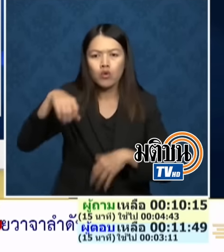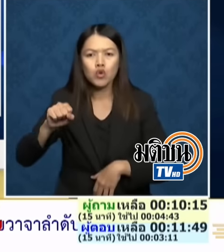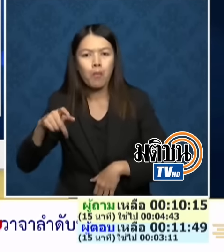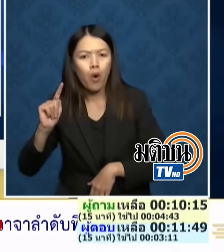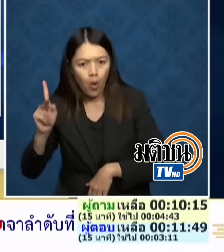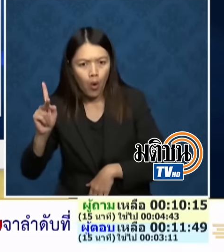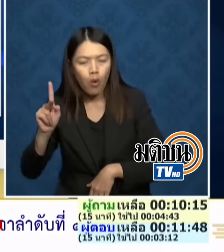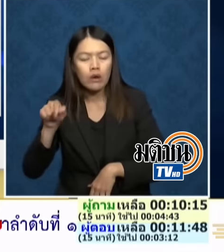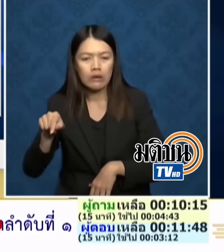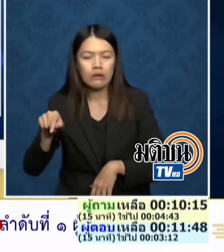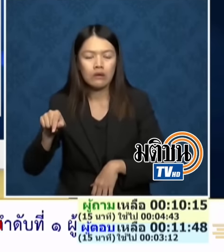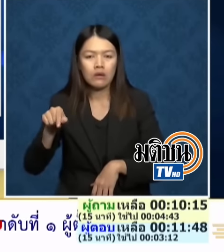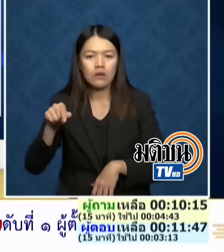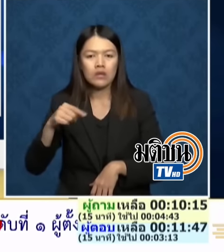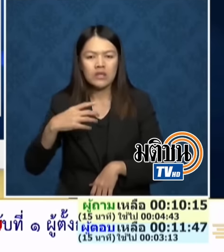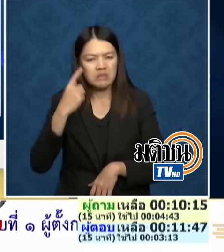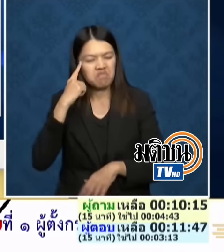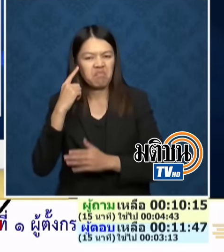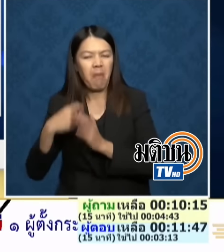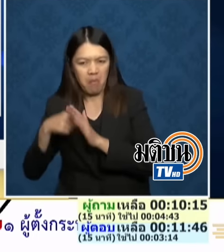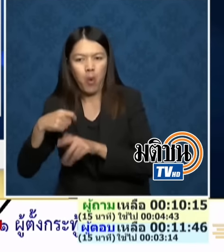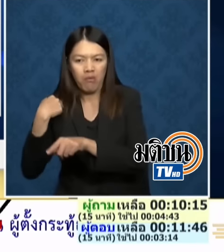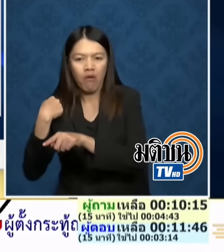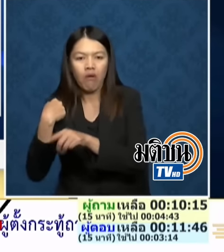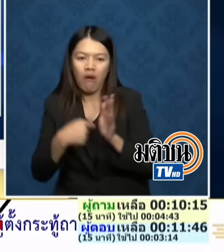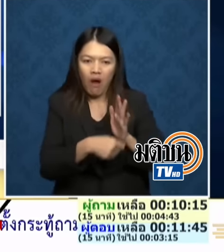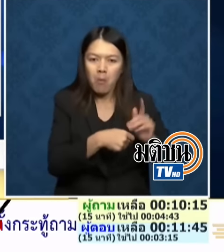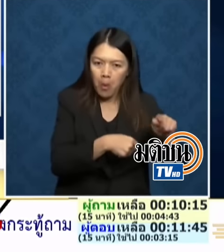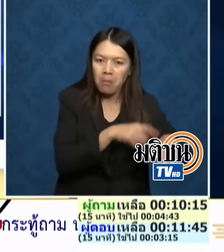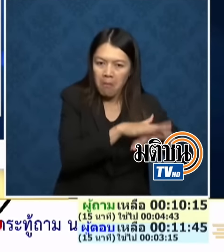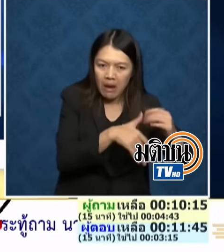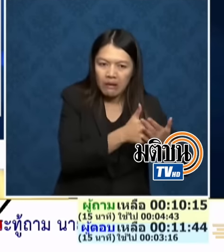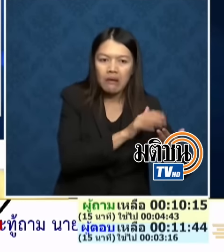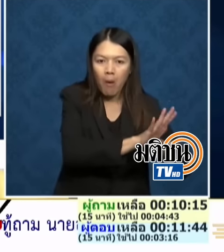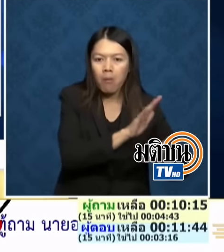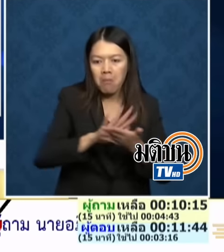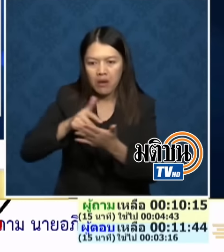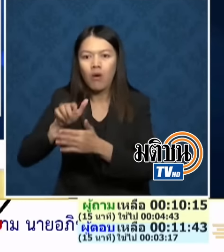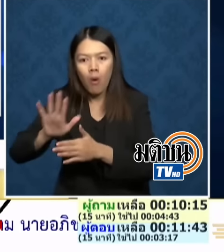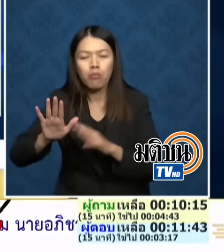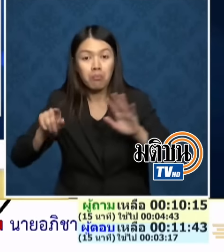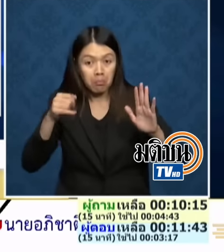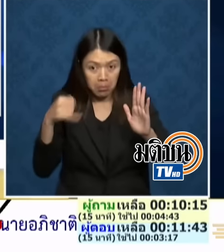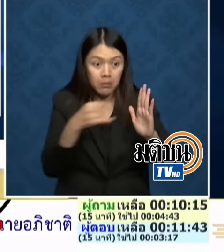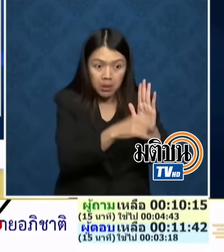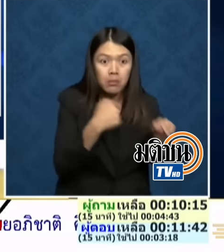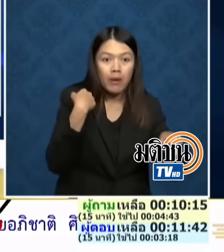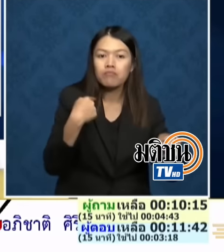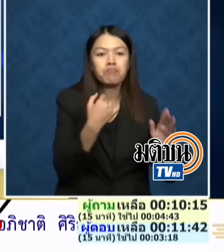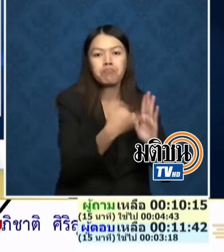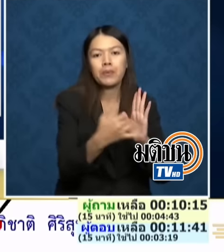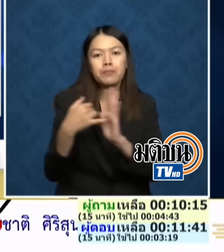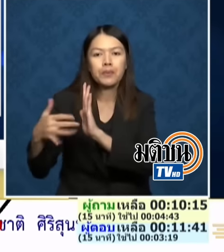อที่ใช้นะครับหลกเหตุผลหลกแผนที่เวเขตของตัเองทั้งคู่ผไหมไม่ผิดครับ